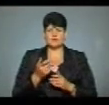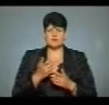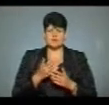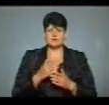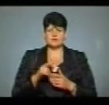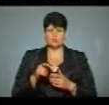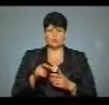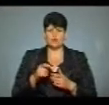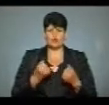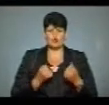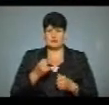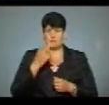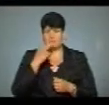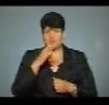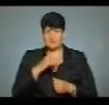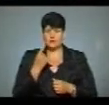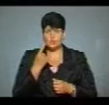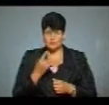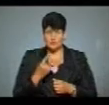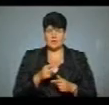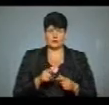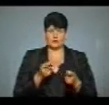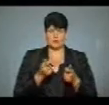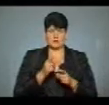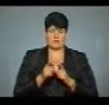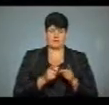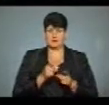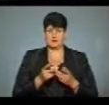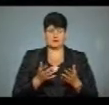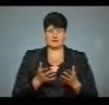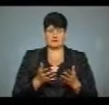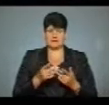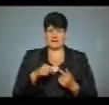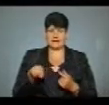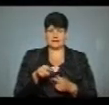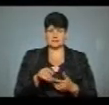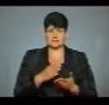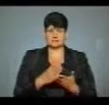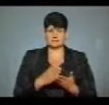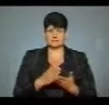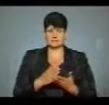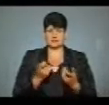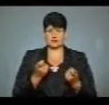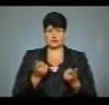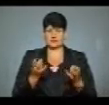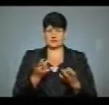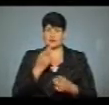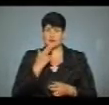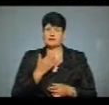люди, водії, привикли до одного руху, а тут рух трошки помінявся, стало кільце і трошки треба